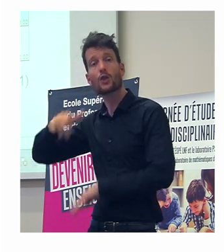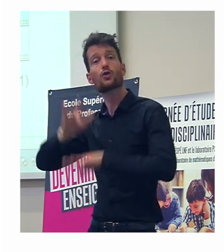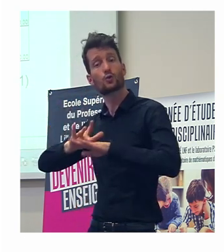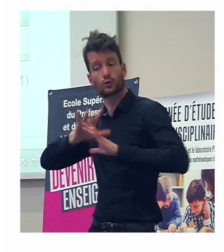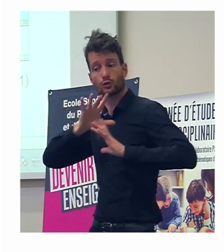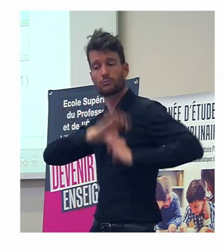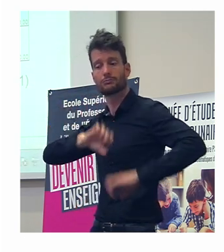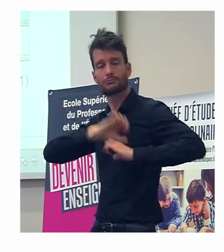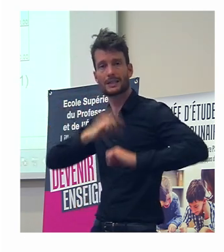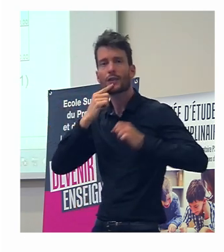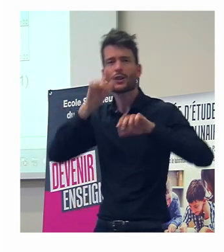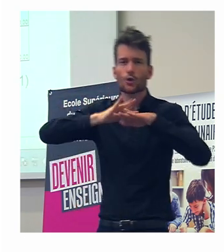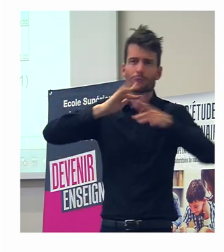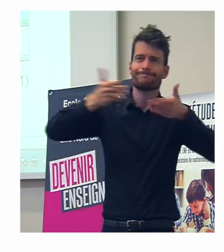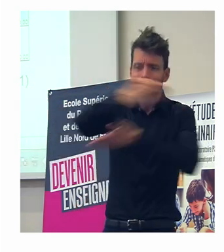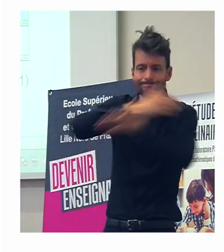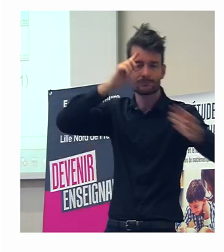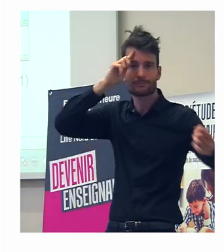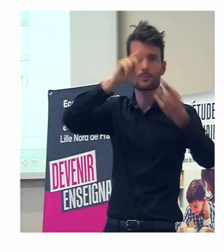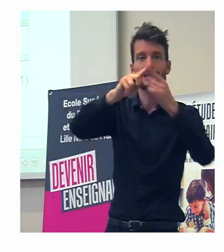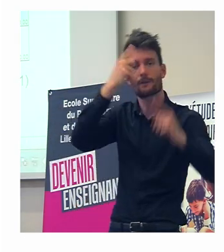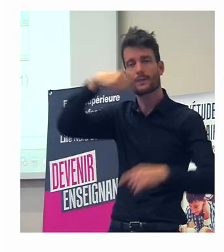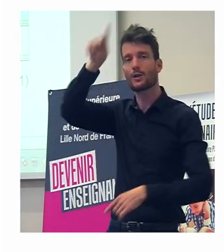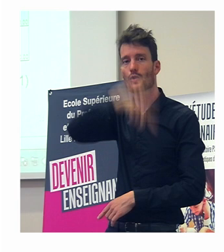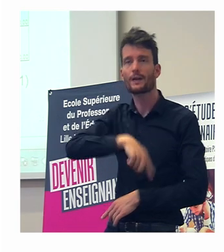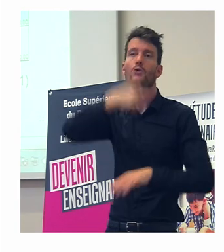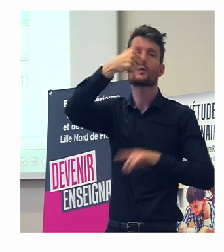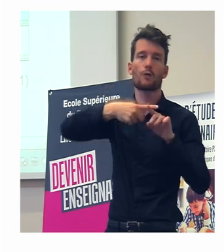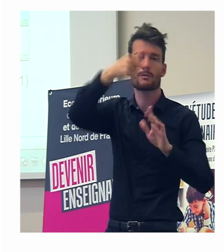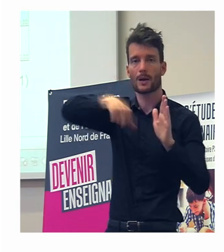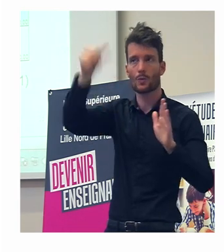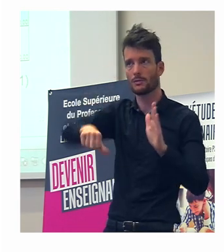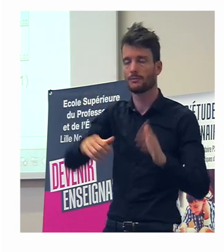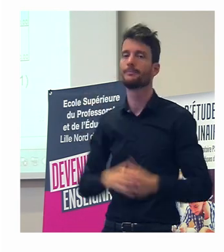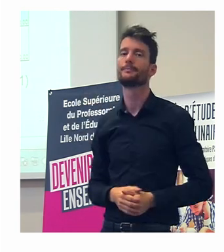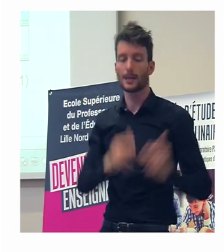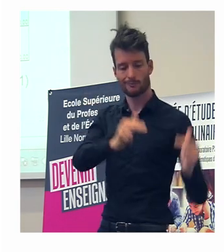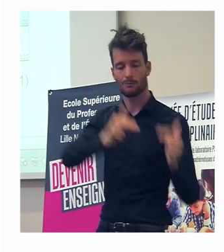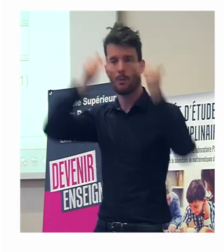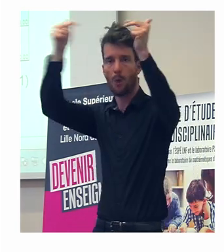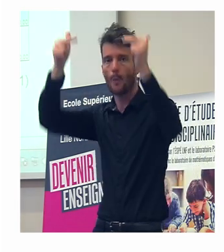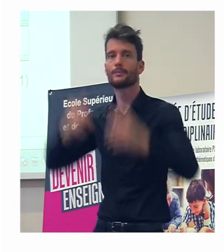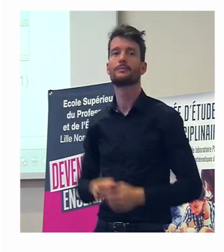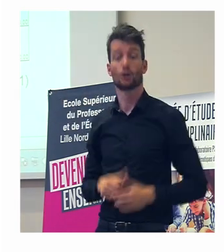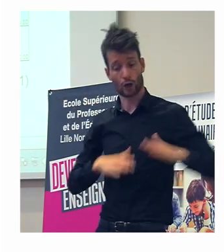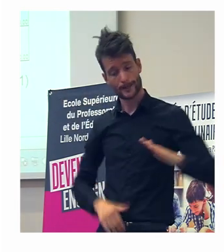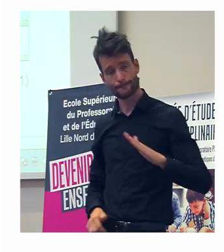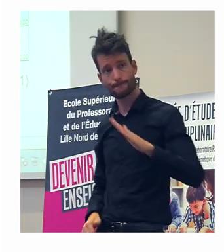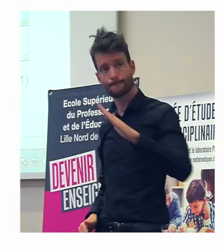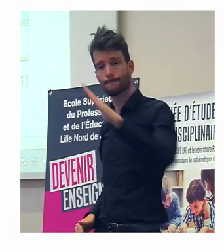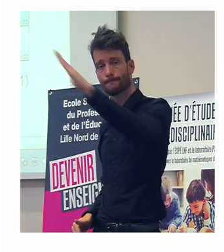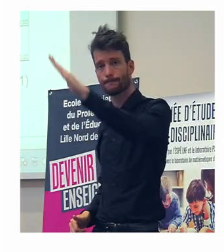avaient discuté en discussion à visée philosophique à raison d'une par mois. Donc on a une croissance